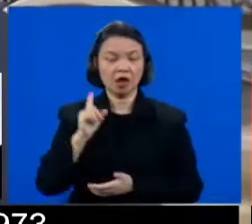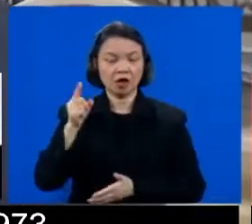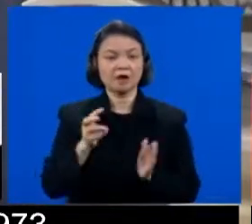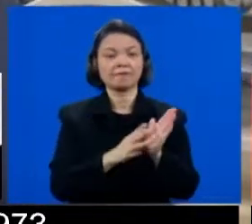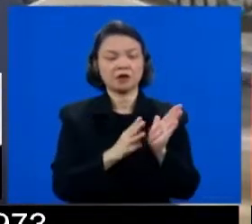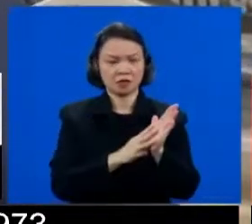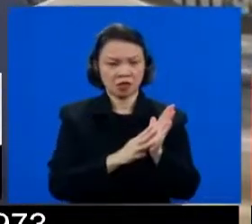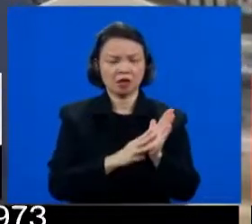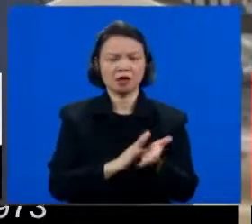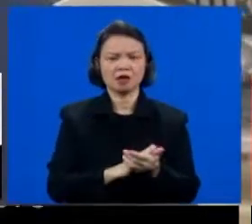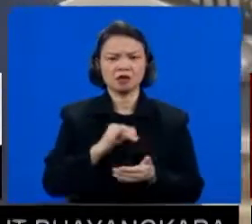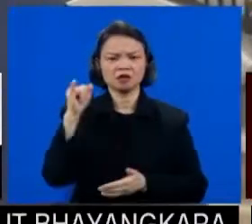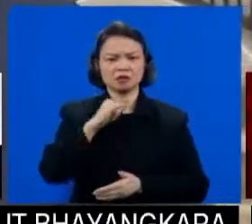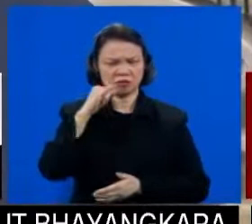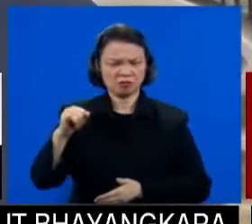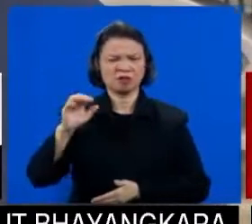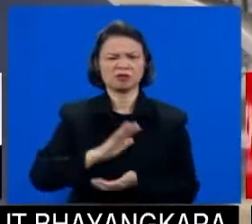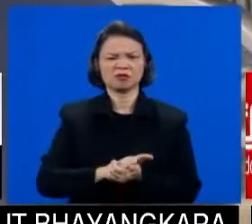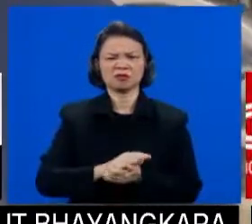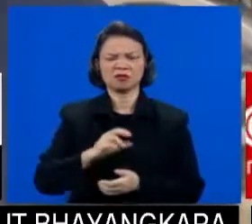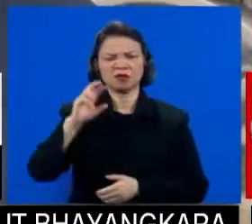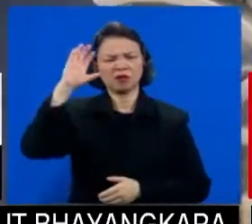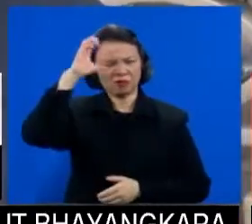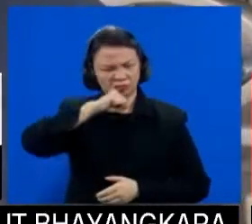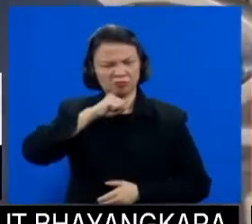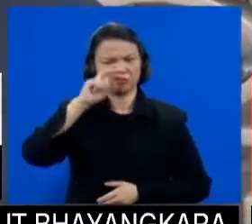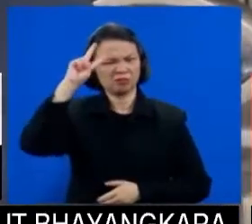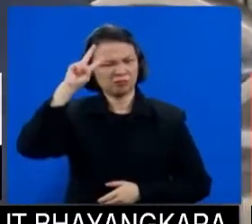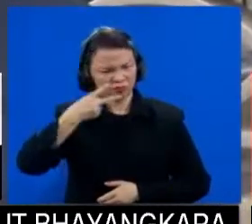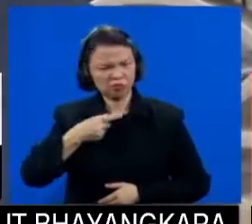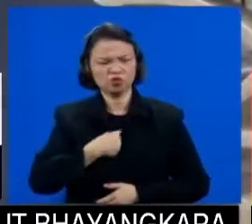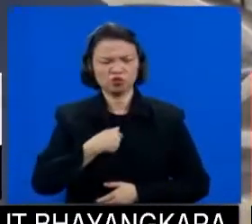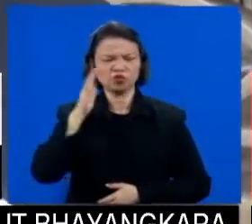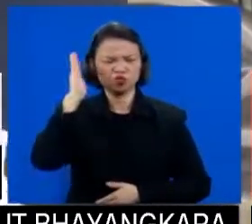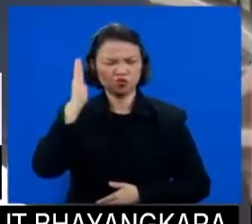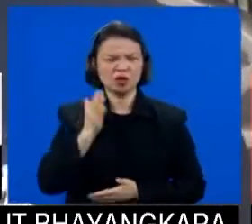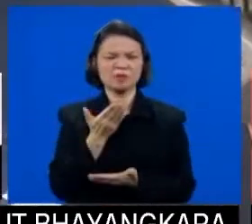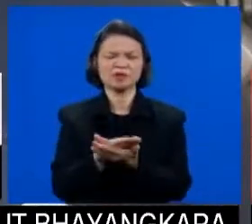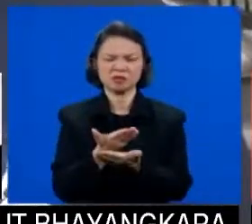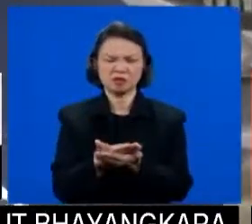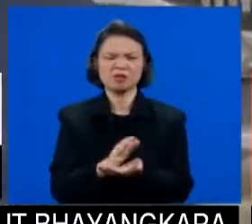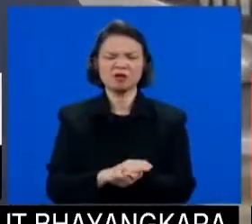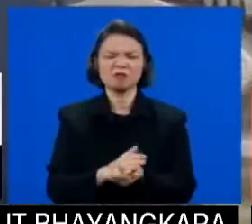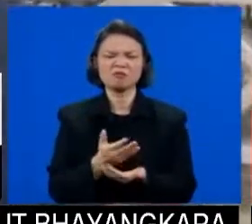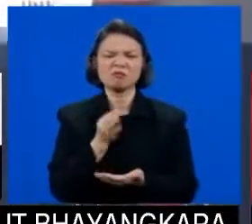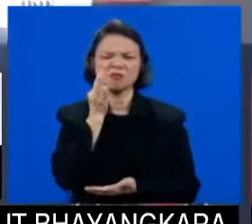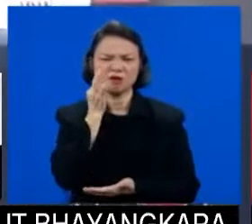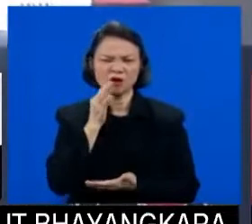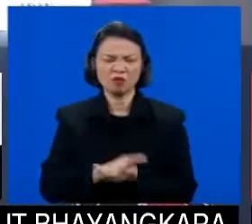miskomunikasi dan pada saat kejadian kita sudah minta maaf. Tapi terus pemukulan bertubi-tubi tetap terus dilakukan oleh